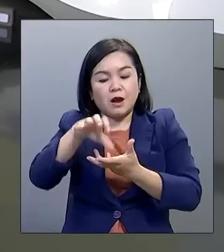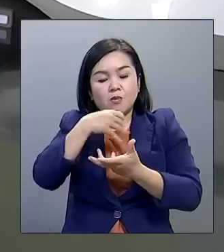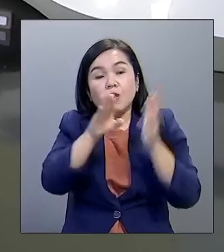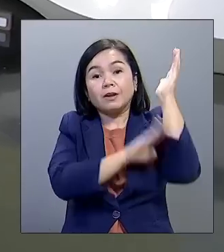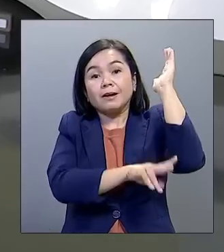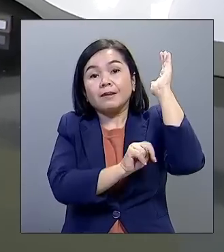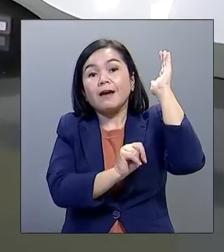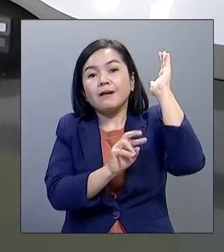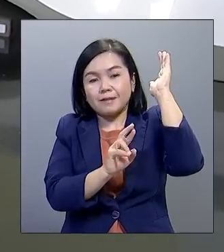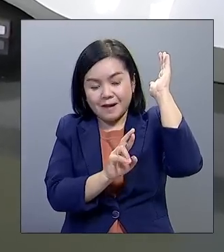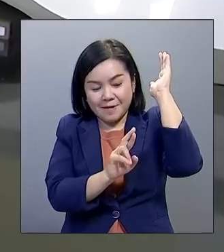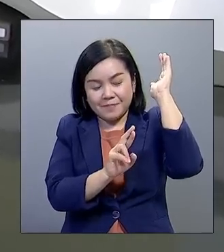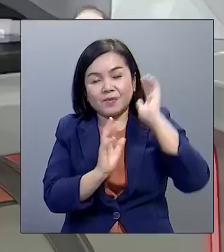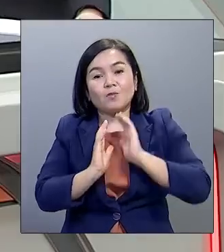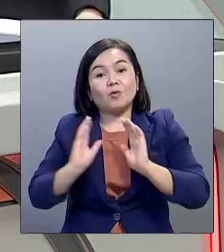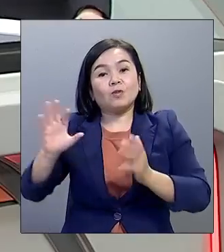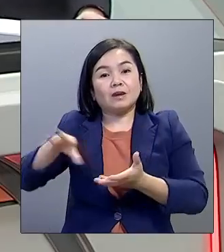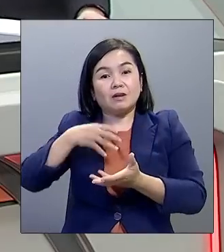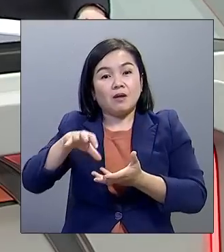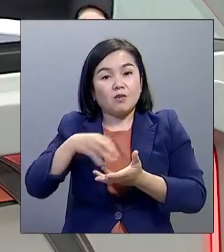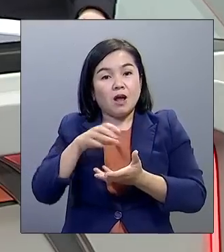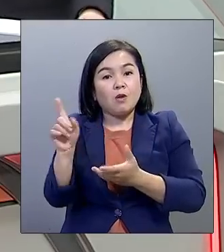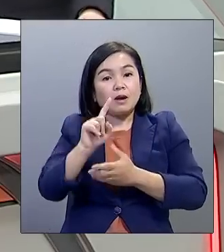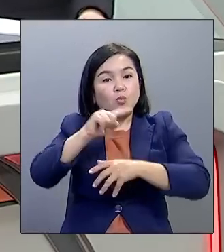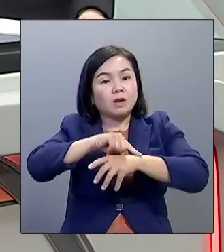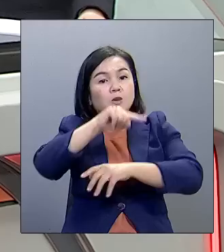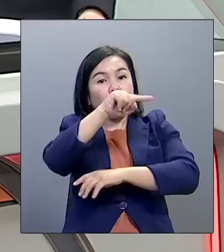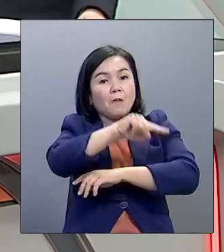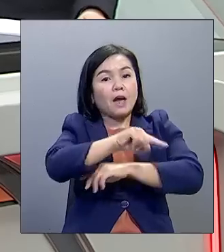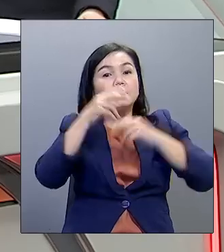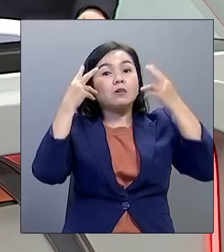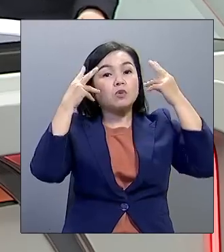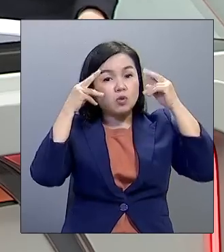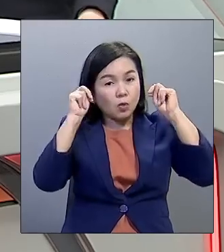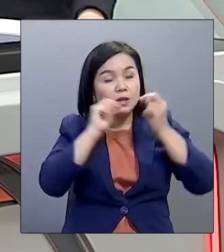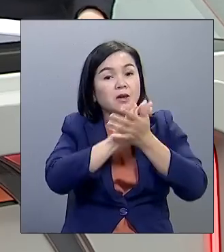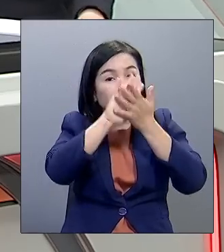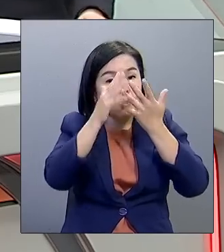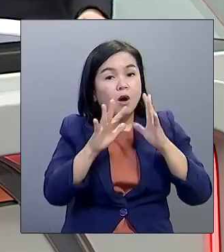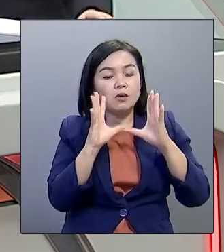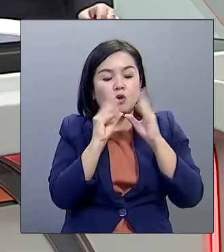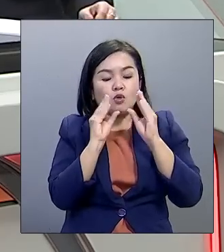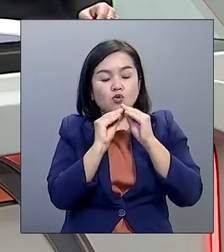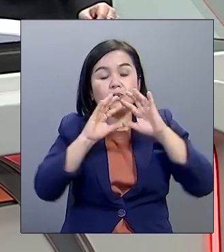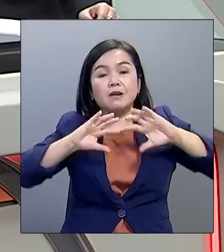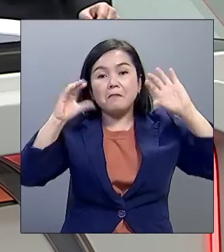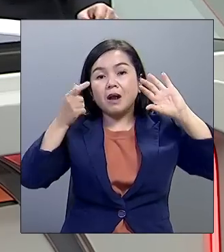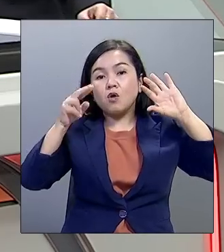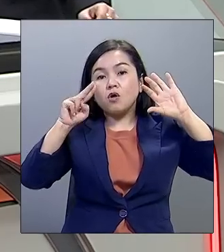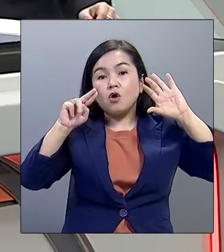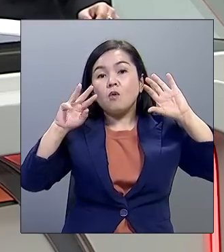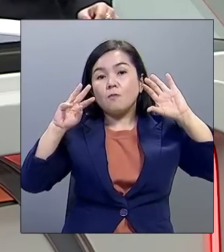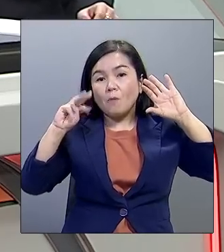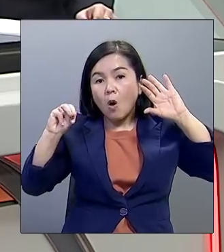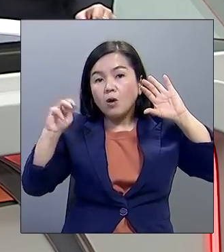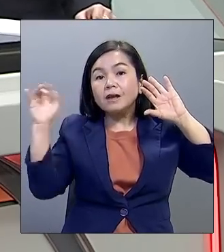สค่ะ ค่ะขอบคุณค่ะขณะเดียวกันช่วงบ่ายวันนี้นายกรัฐมนตรีหลังจากที่เสร็จสิ้นภารกิจประชุมครม.แล้วก็จะลงพื้นที่ไปต